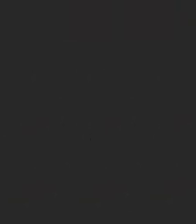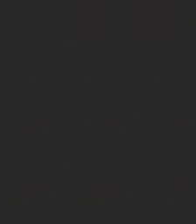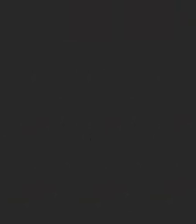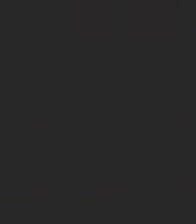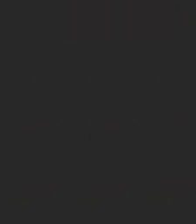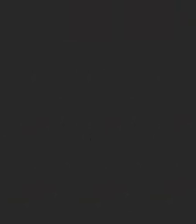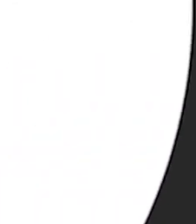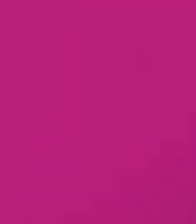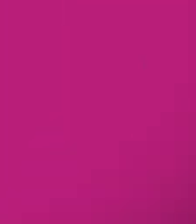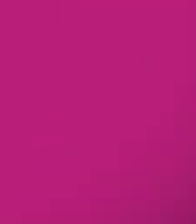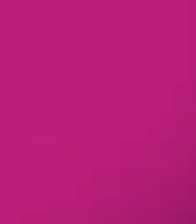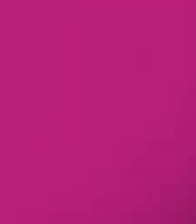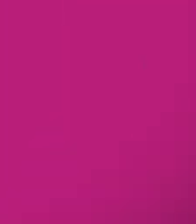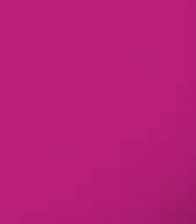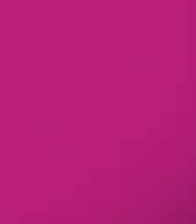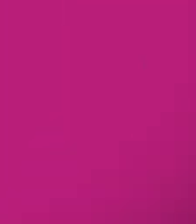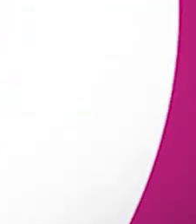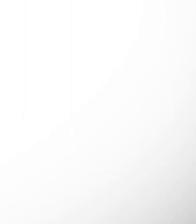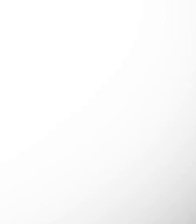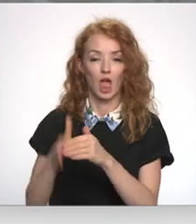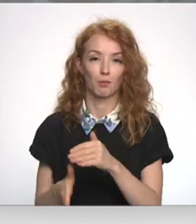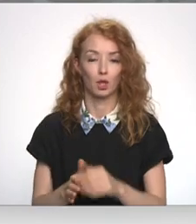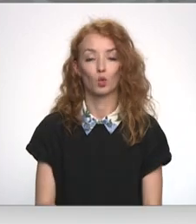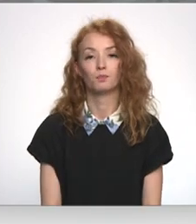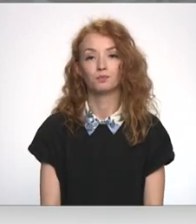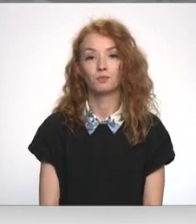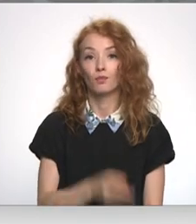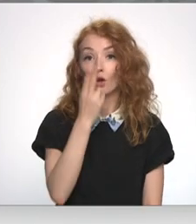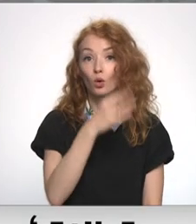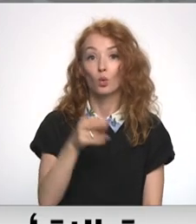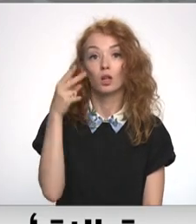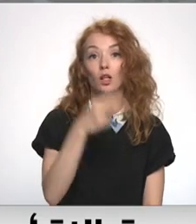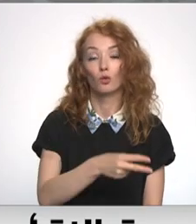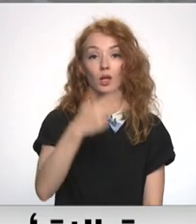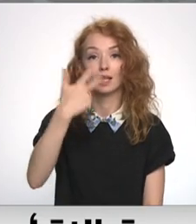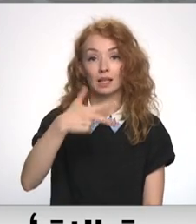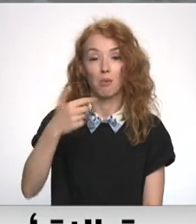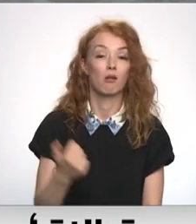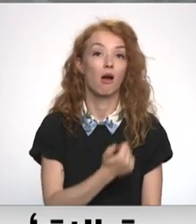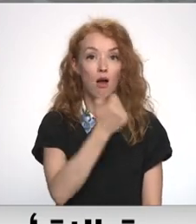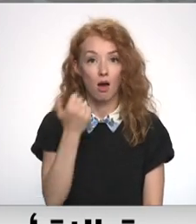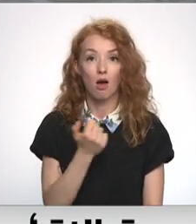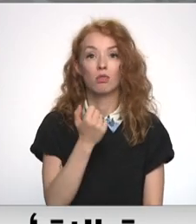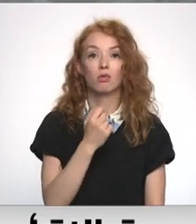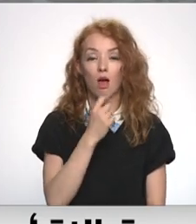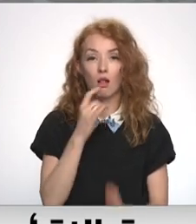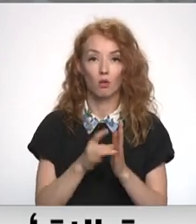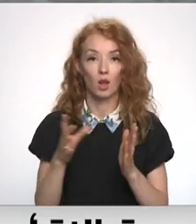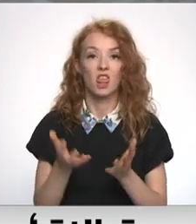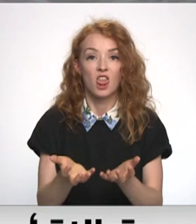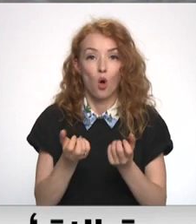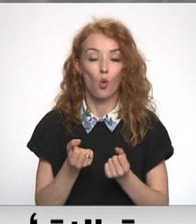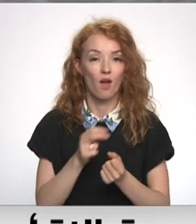Re, viss ēters ir te! No 2030. Gada enerģijas ieguvē